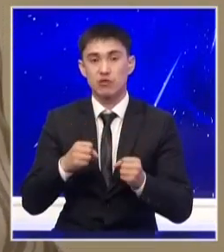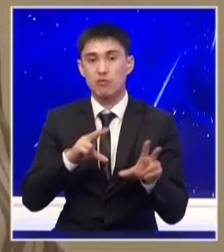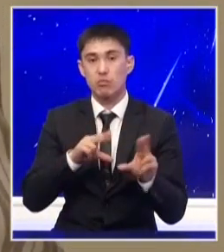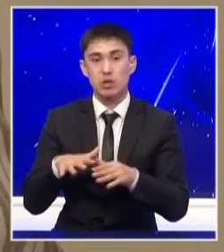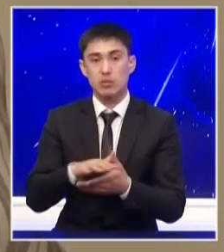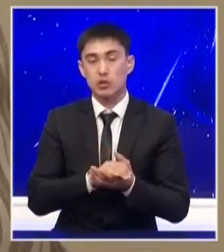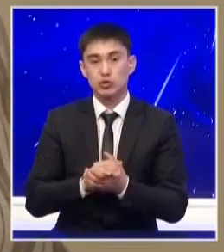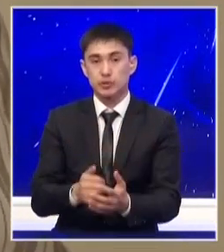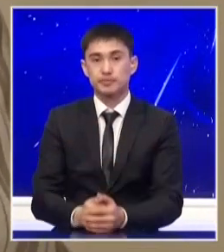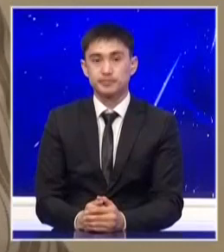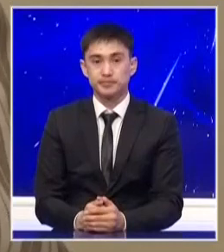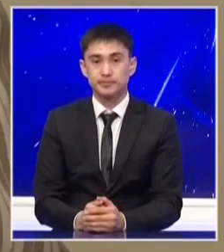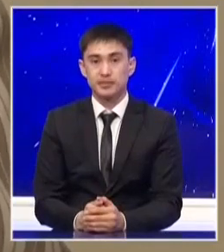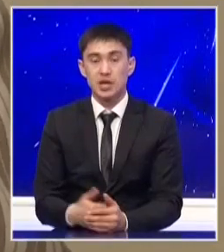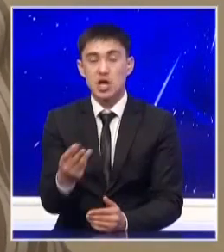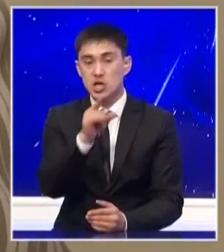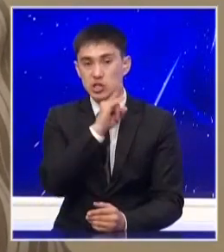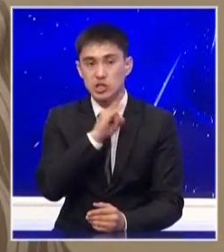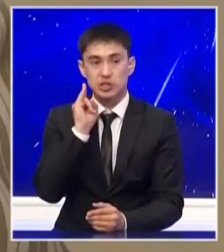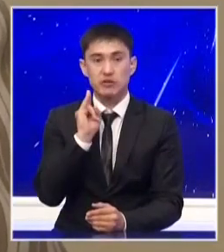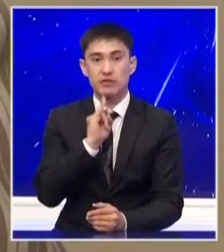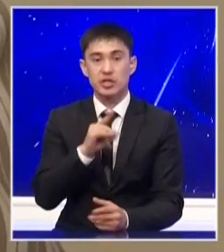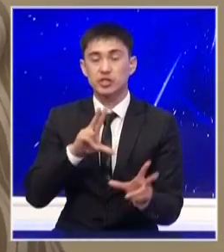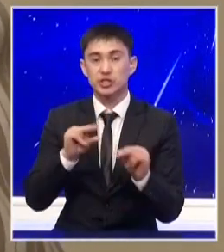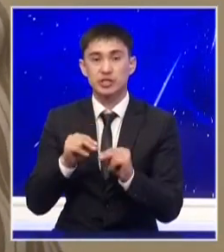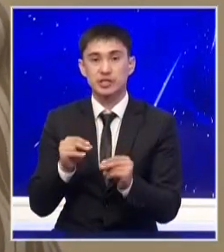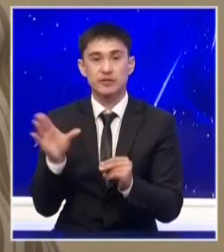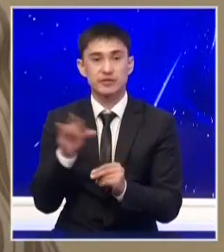благополучия. И женского, материнского счастья всем женщинам.